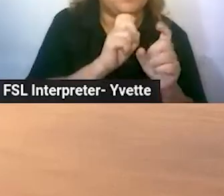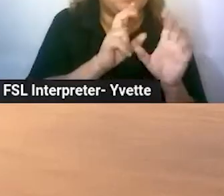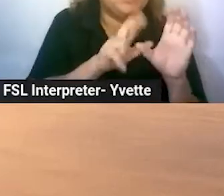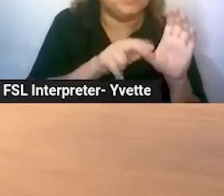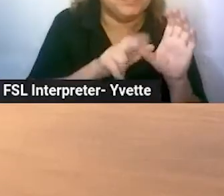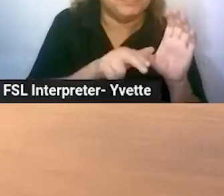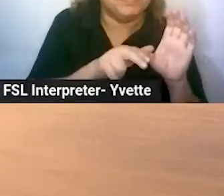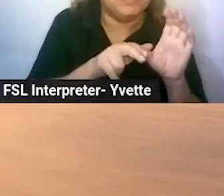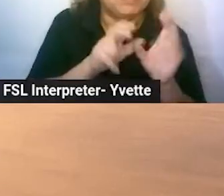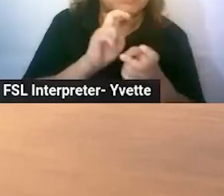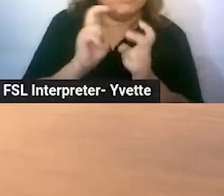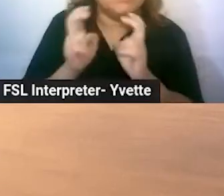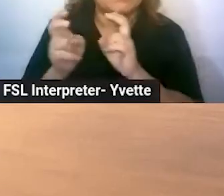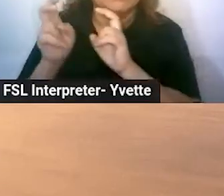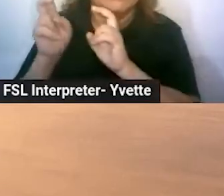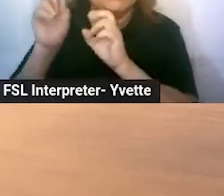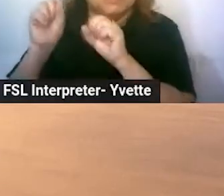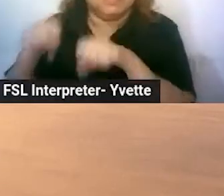Disability